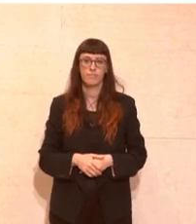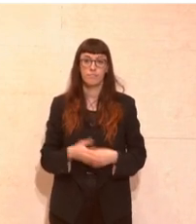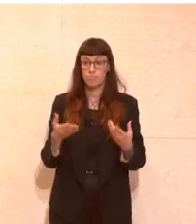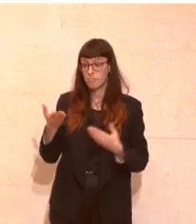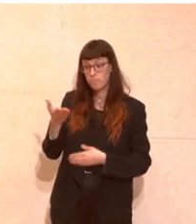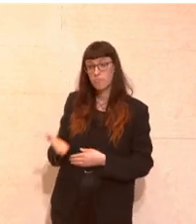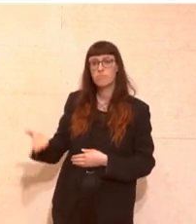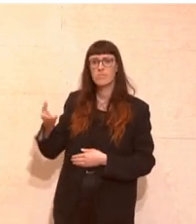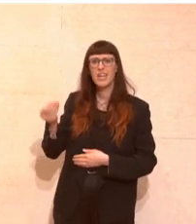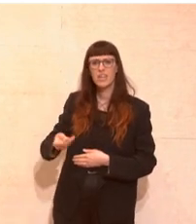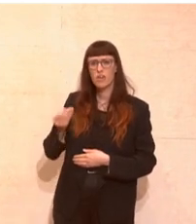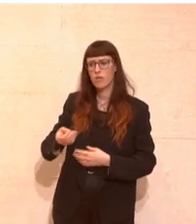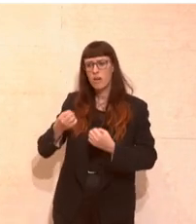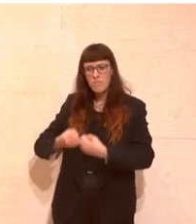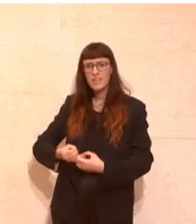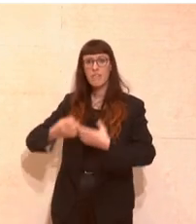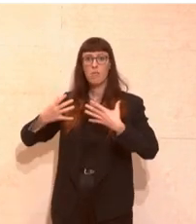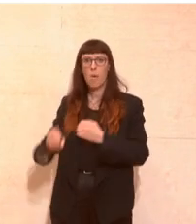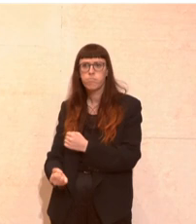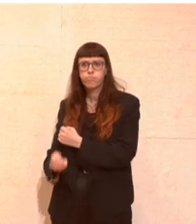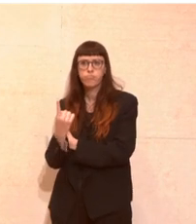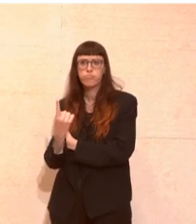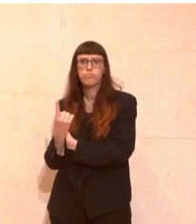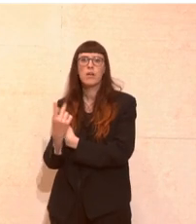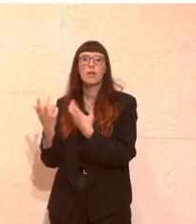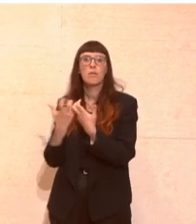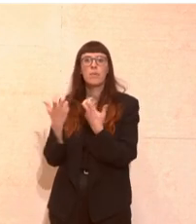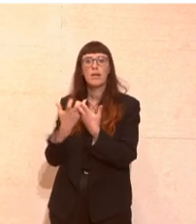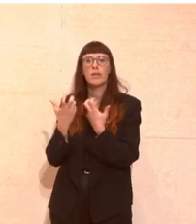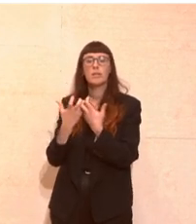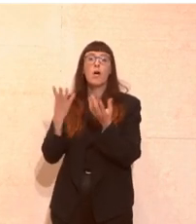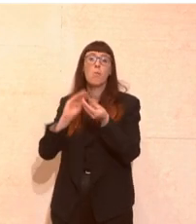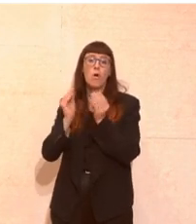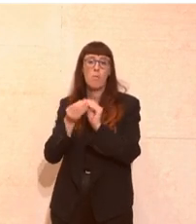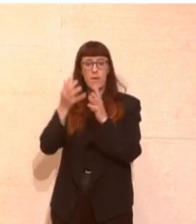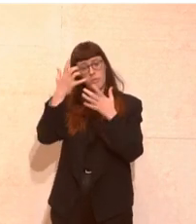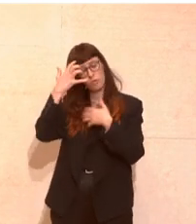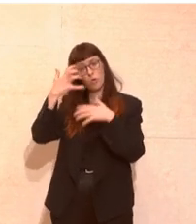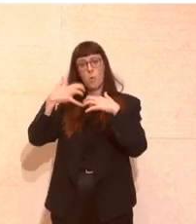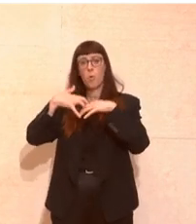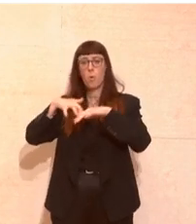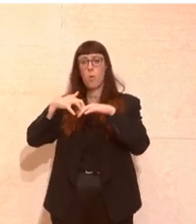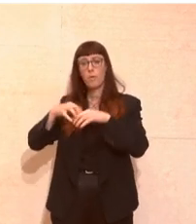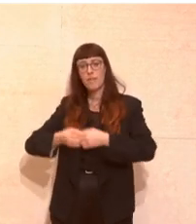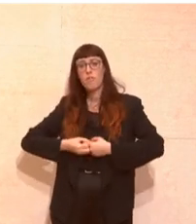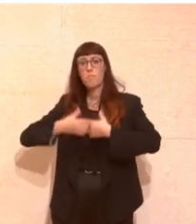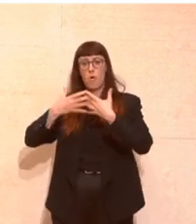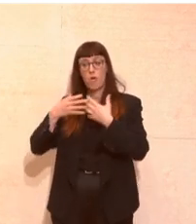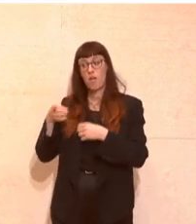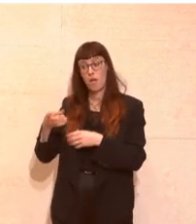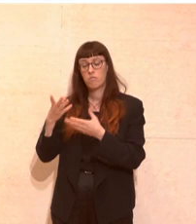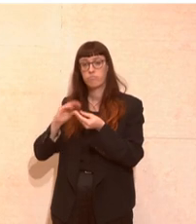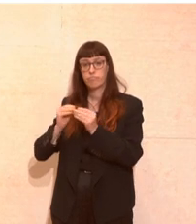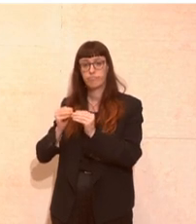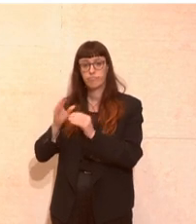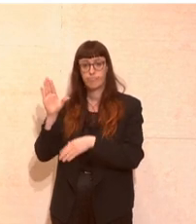atypique et peut-être le champ qu'on décrit aujourd'hui par les troubles du neurodéveloppement. Je sais que vous entendez beaucoup parler de ça et moi je